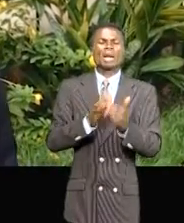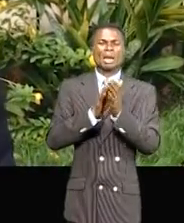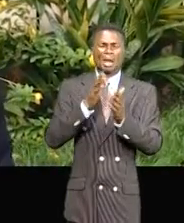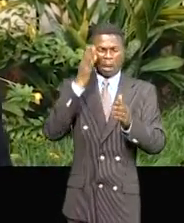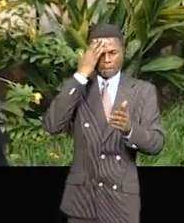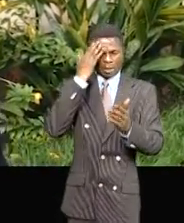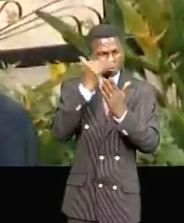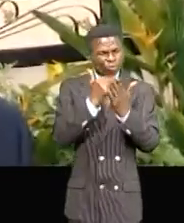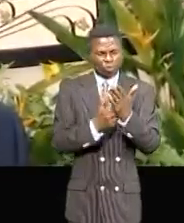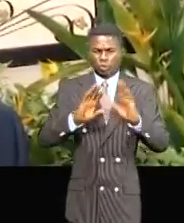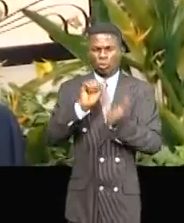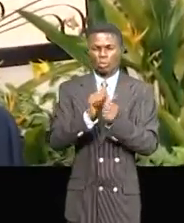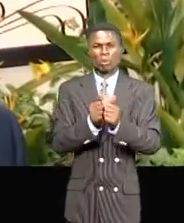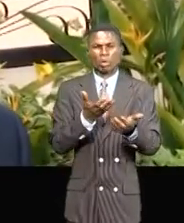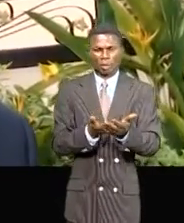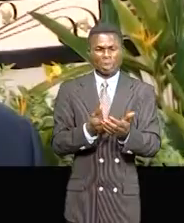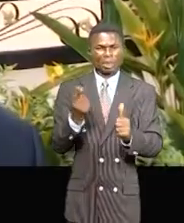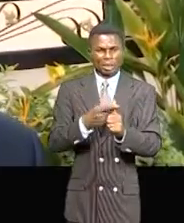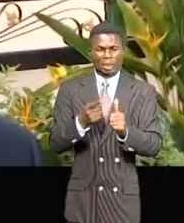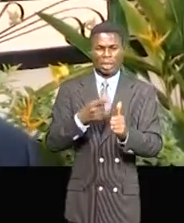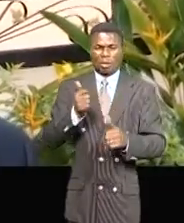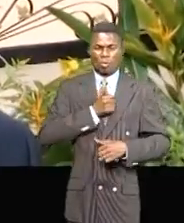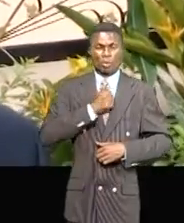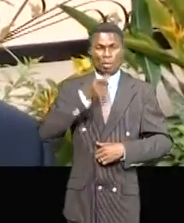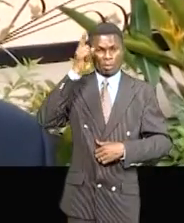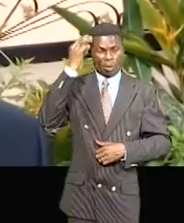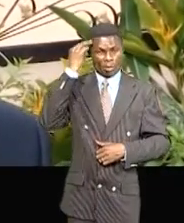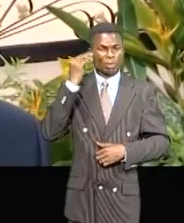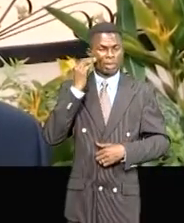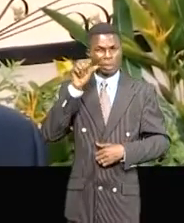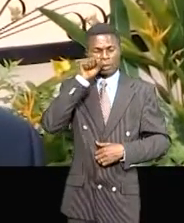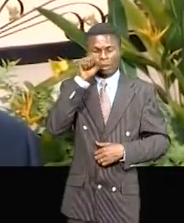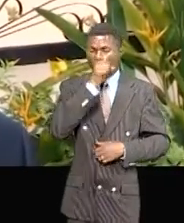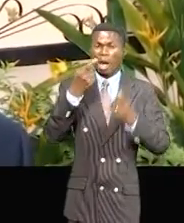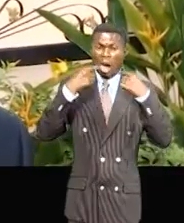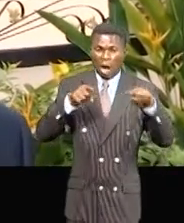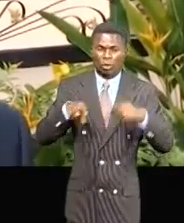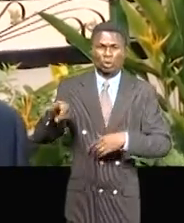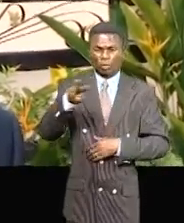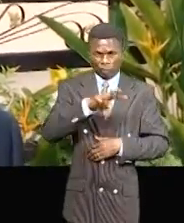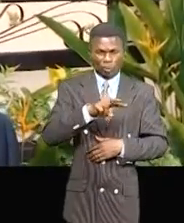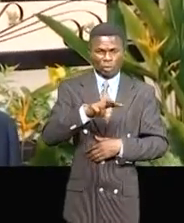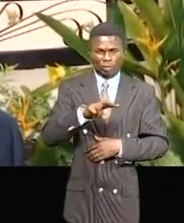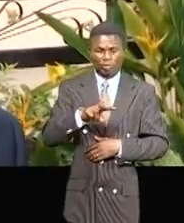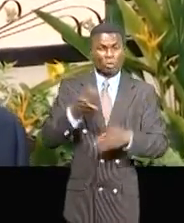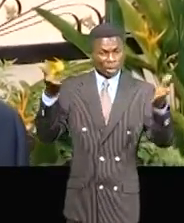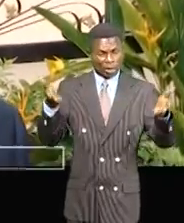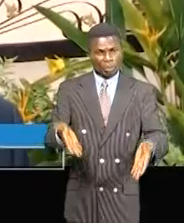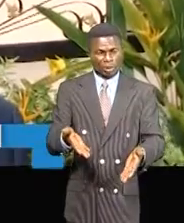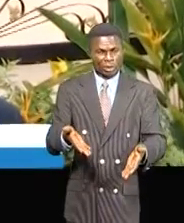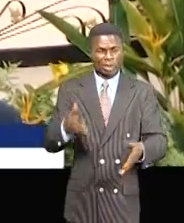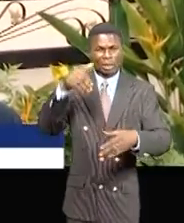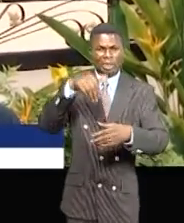que j'ai donnés. Là-dessus, d'abord, j'avais annoncé que nous devrions être présents au